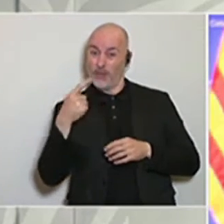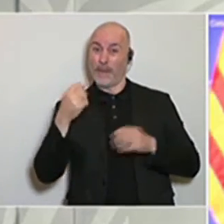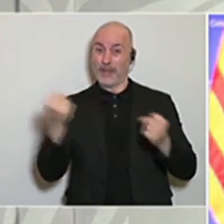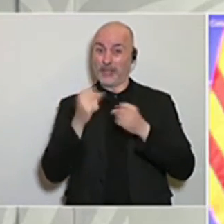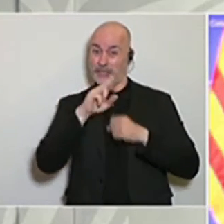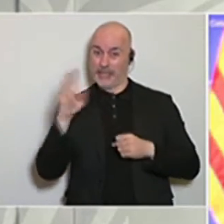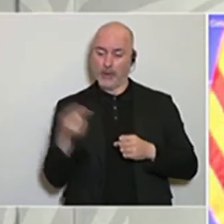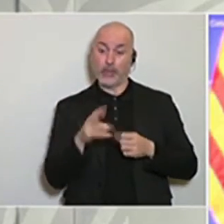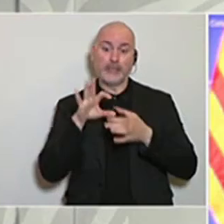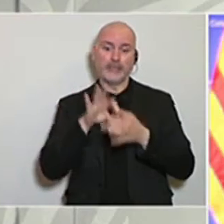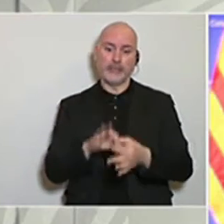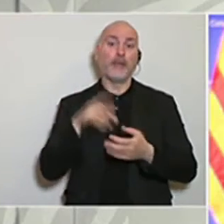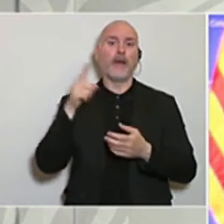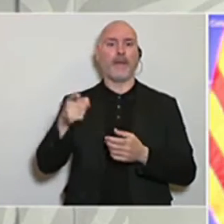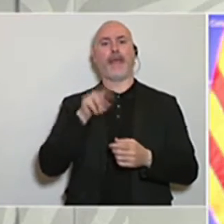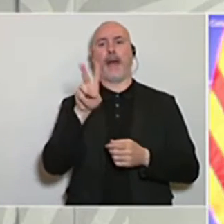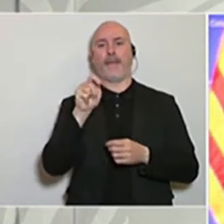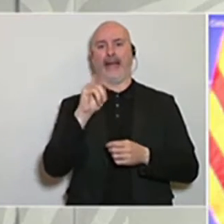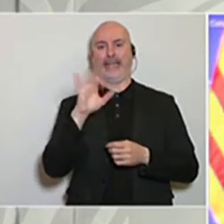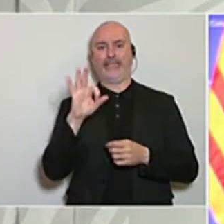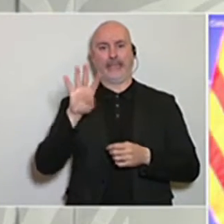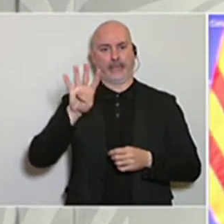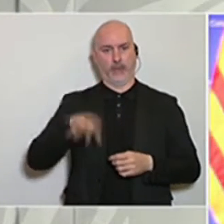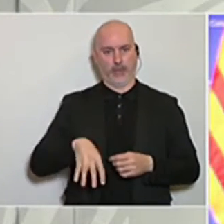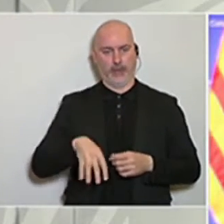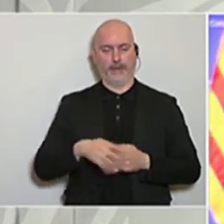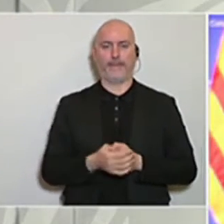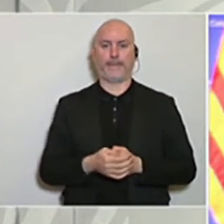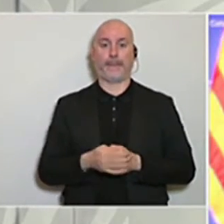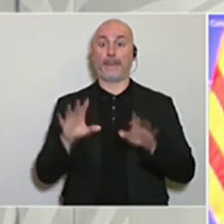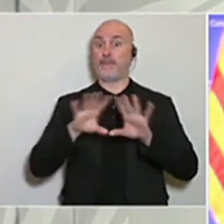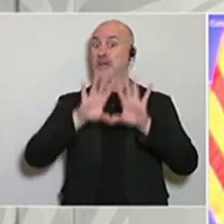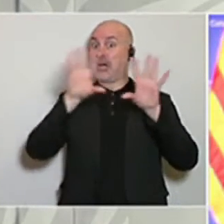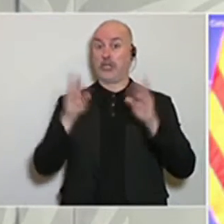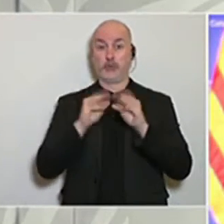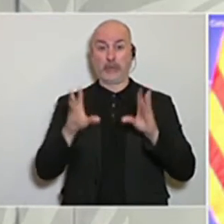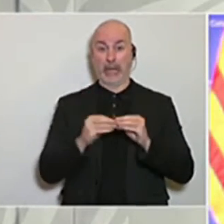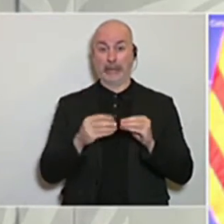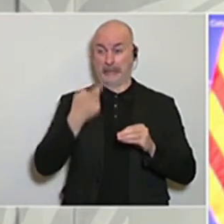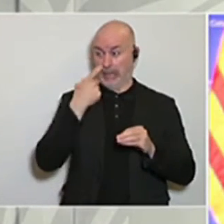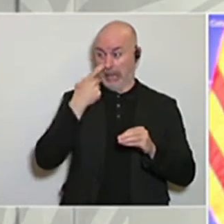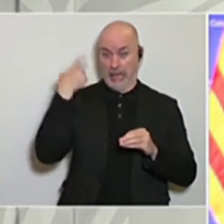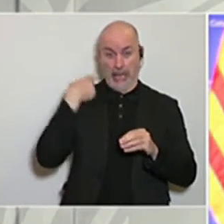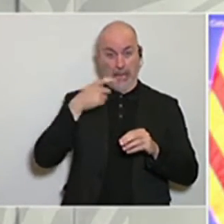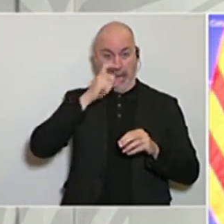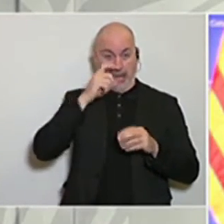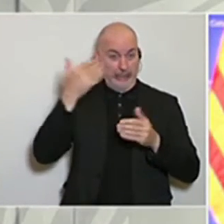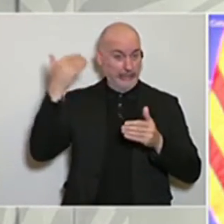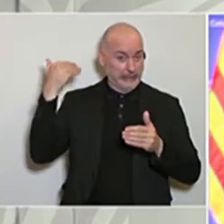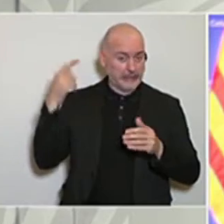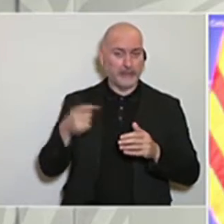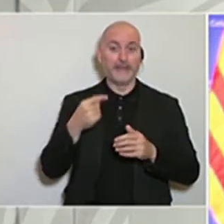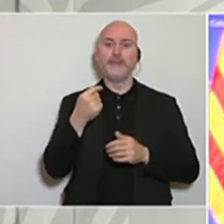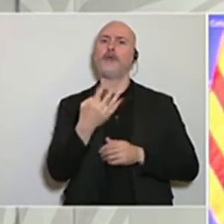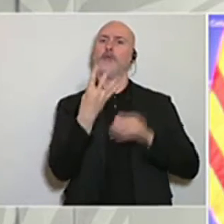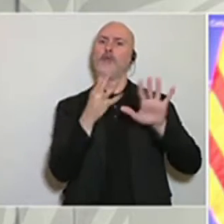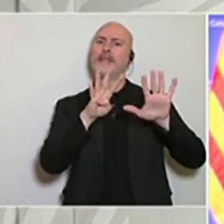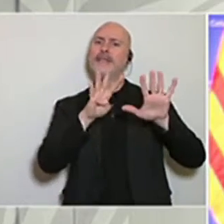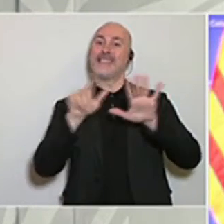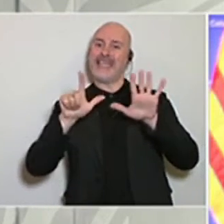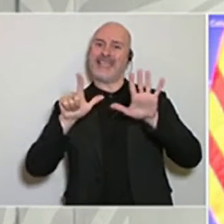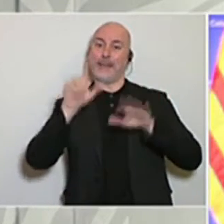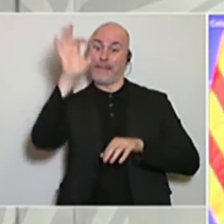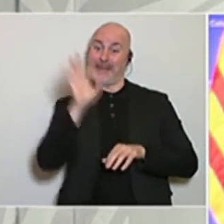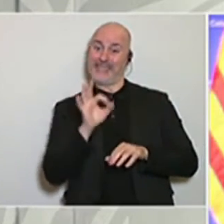fet a través de Valis Catalunya. En la línia dels resultats d'altres anys, el 97% dels projectes finançats s'han